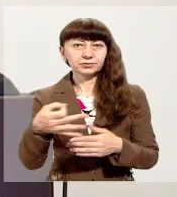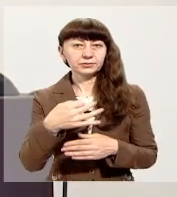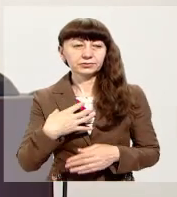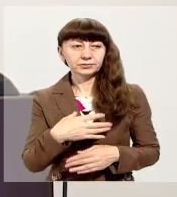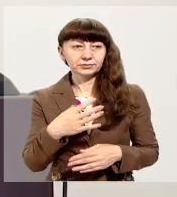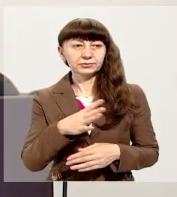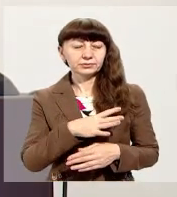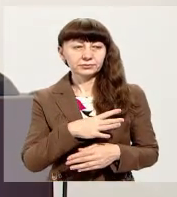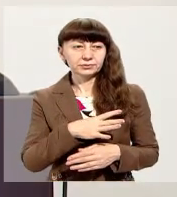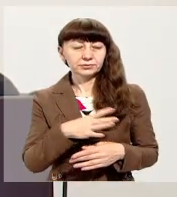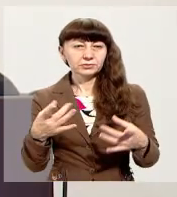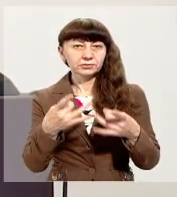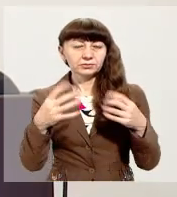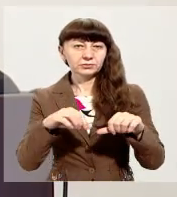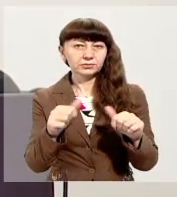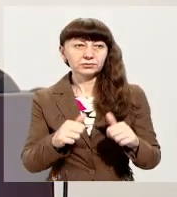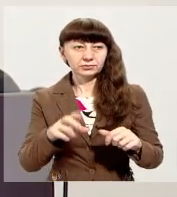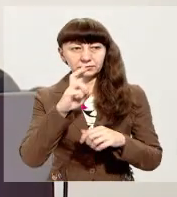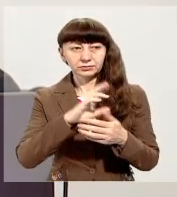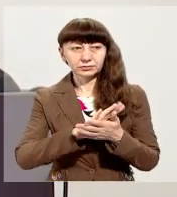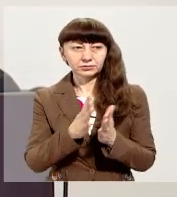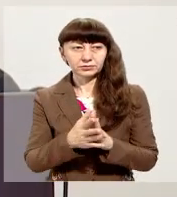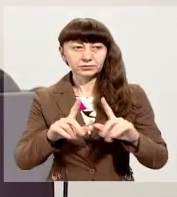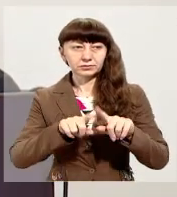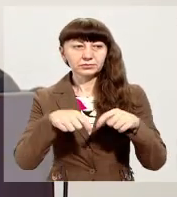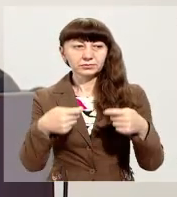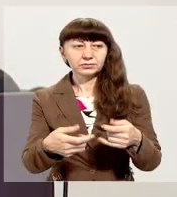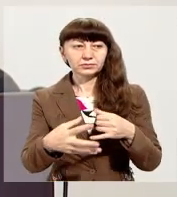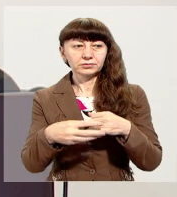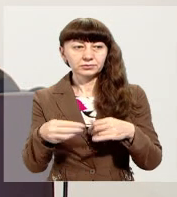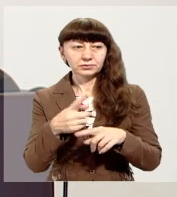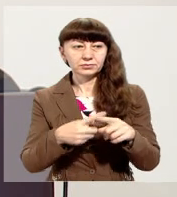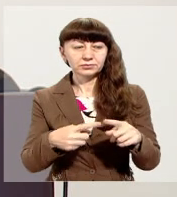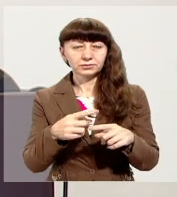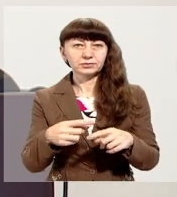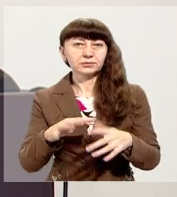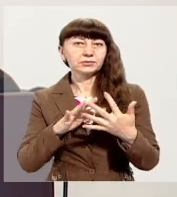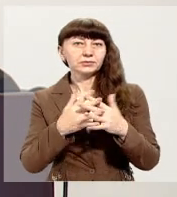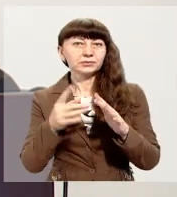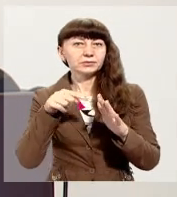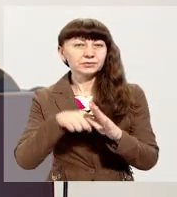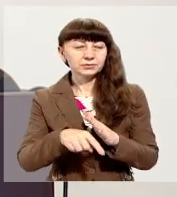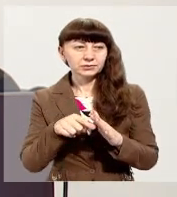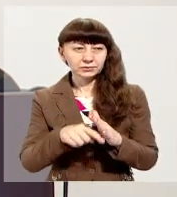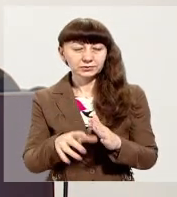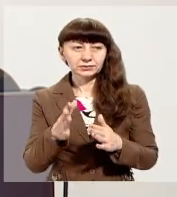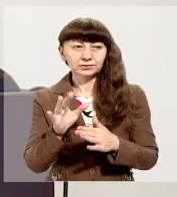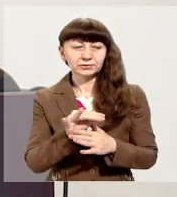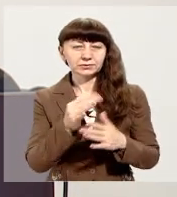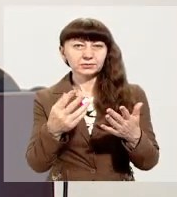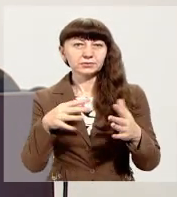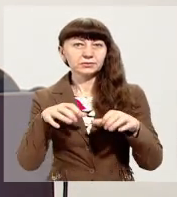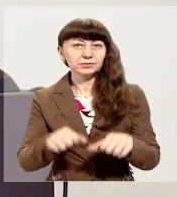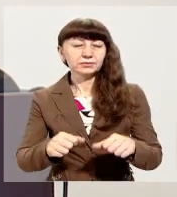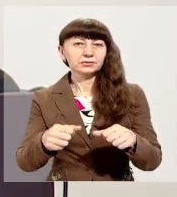были упразднены государственные услуги предоставления земельного участка для строительства объектов в черте населенного пункта и приобретения прав на земельный